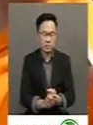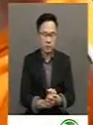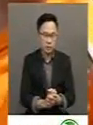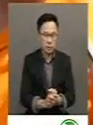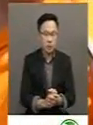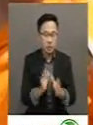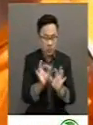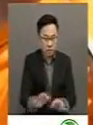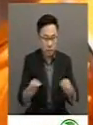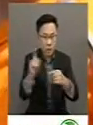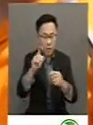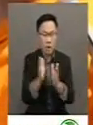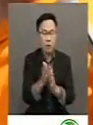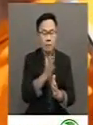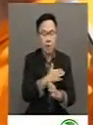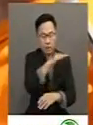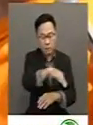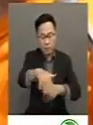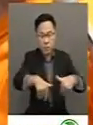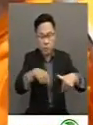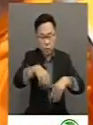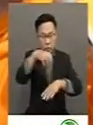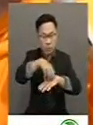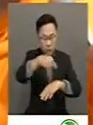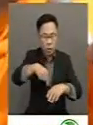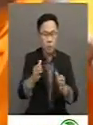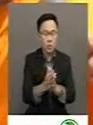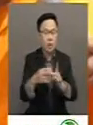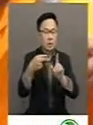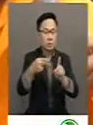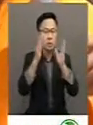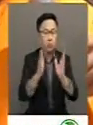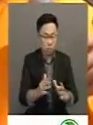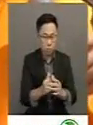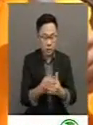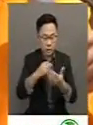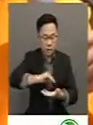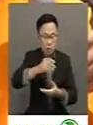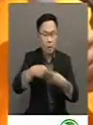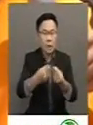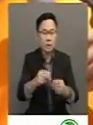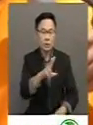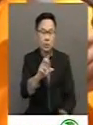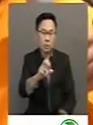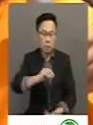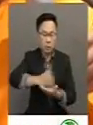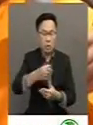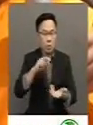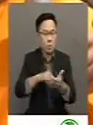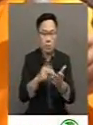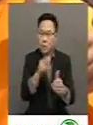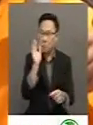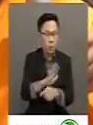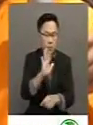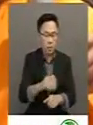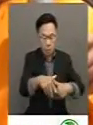เลยที่สำคัญคือพระกับศิษย์ในวัดเนี่ยมีประมาณ 10,000 กว่าคนแต่ส่งเข้ากล่องมา300กล่องก็ย่อมไม่เ